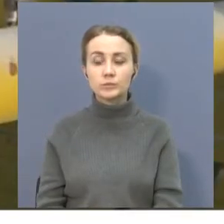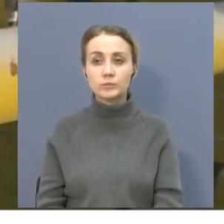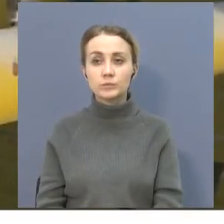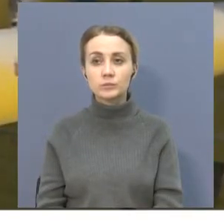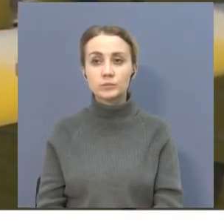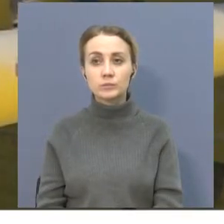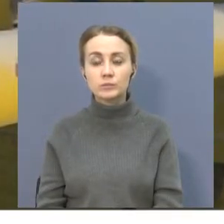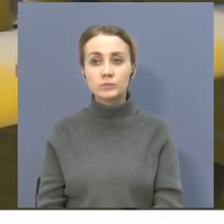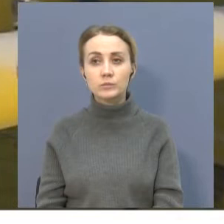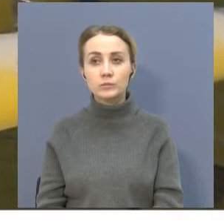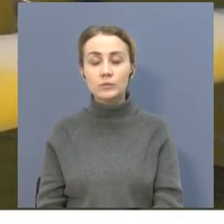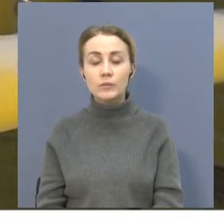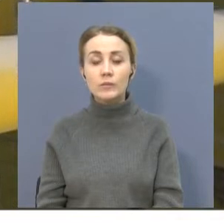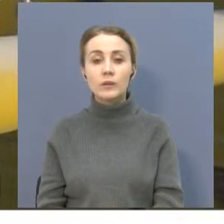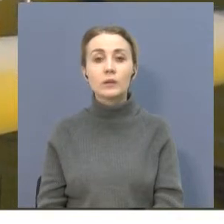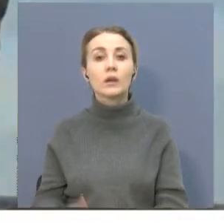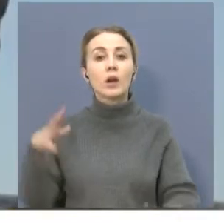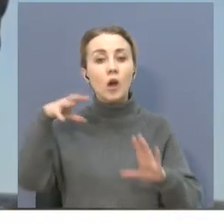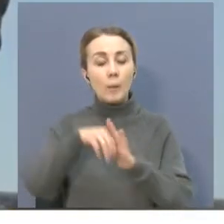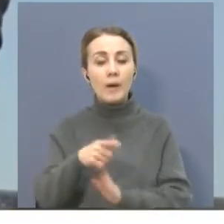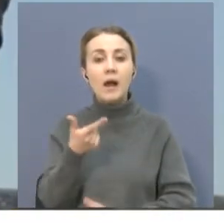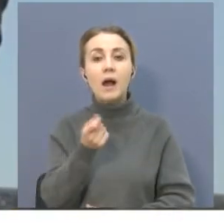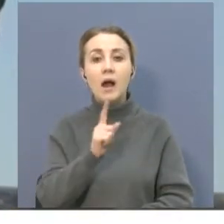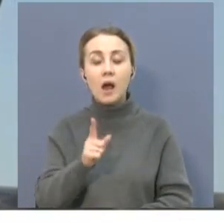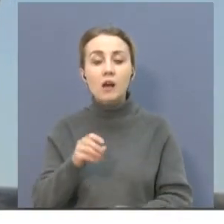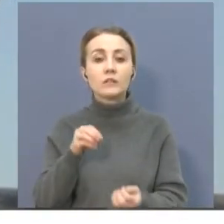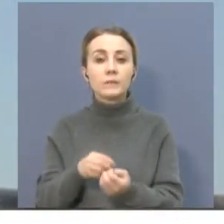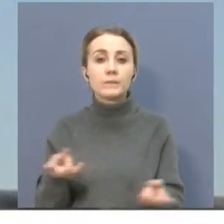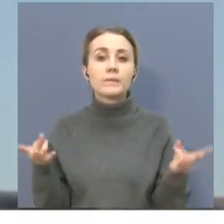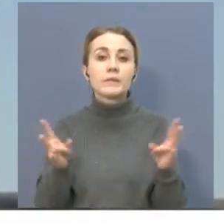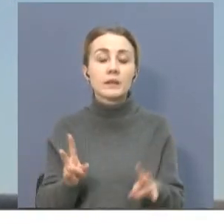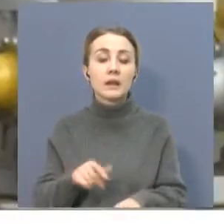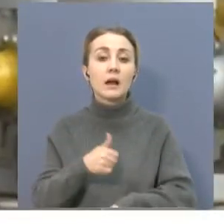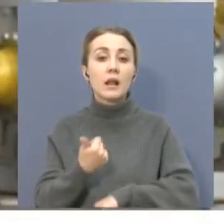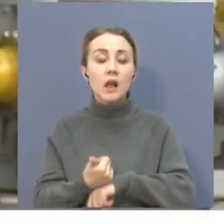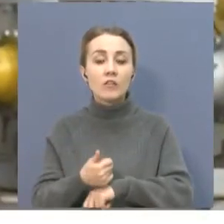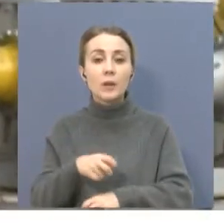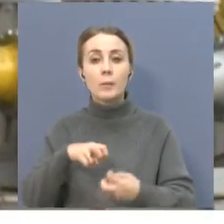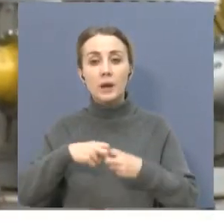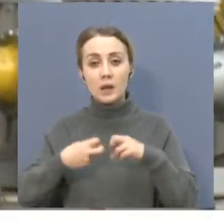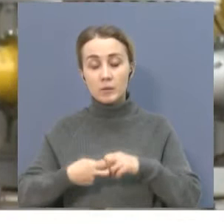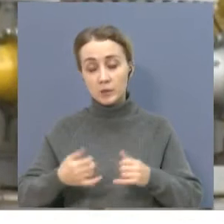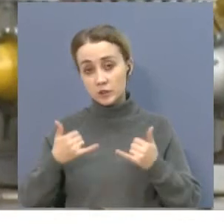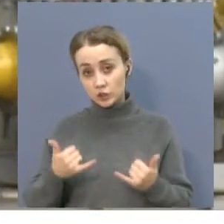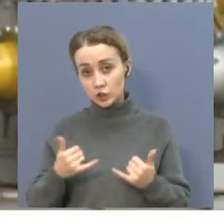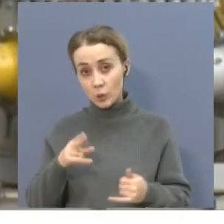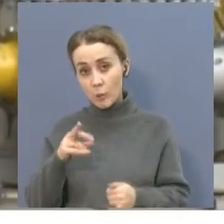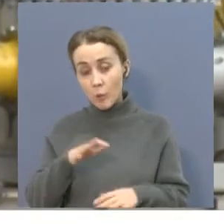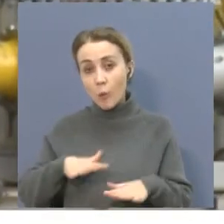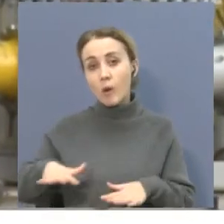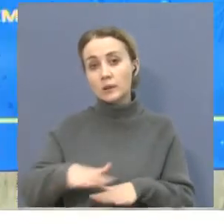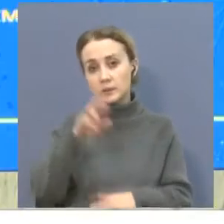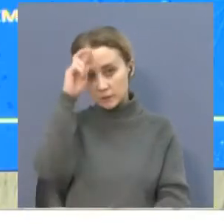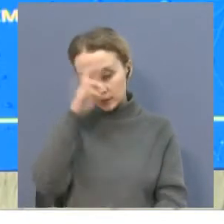Газбен қамту ісі әлі де өзекті мәселелердің бірі болып отырғанын ескерсек, бүгінде ел аумағында бұл жұмыстар ауқымы сәтімен жүріп